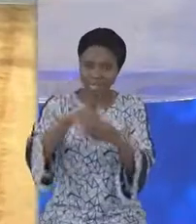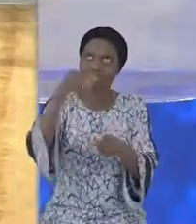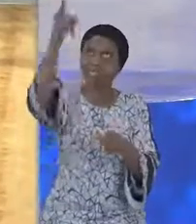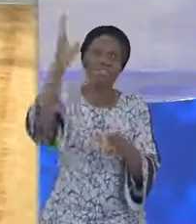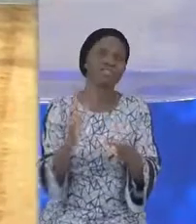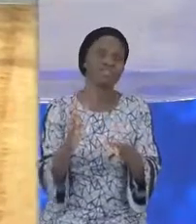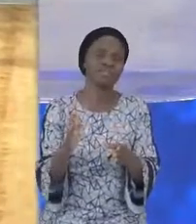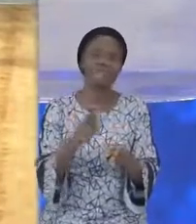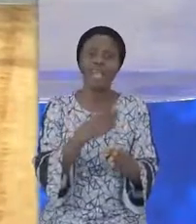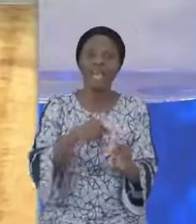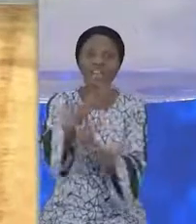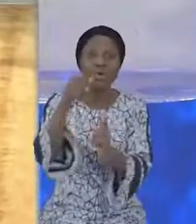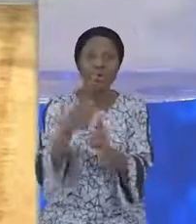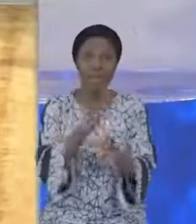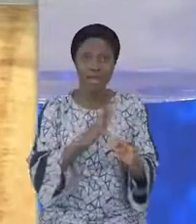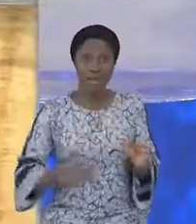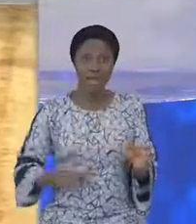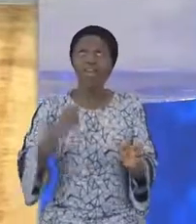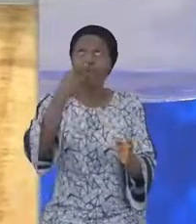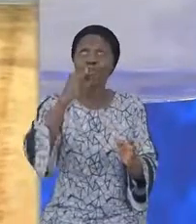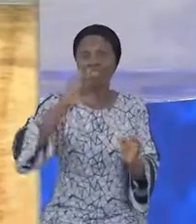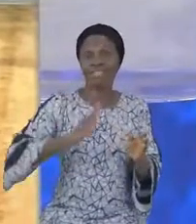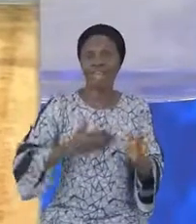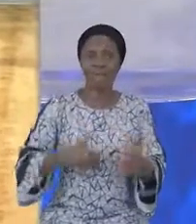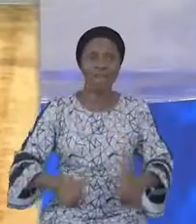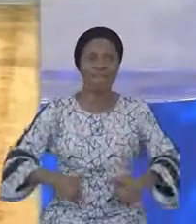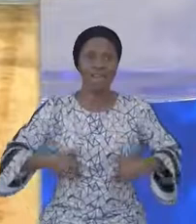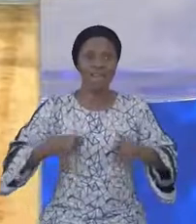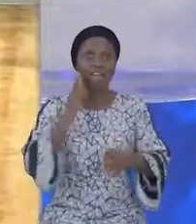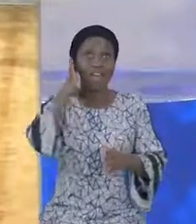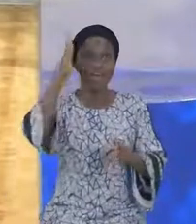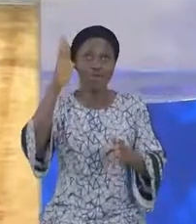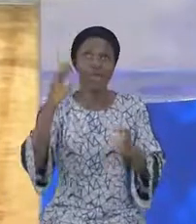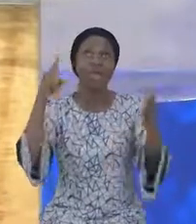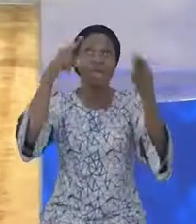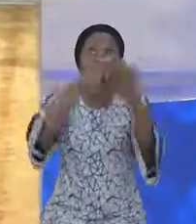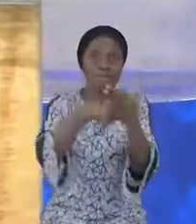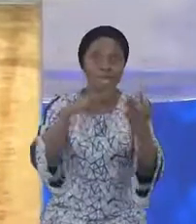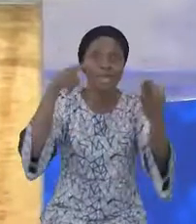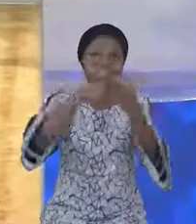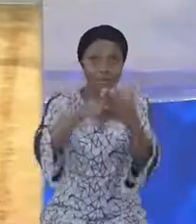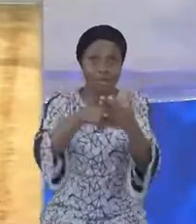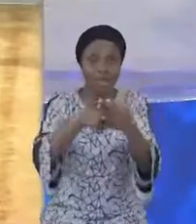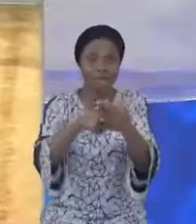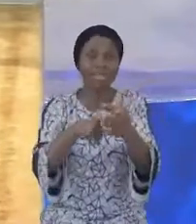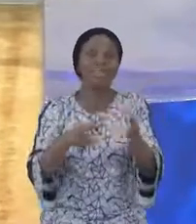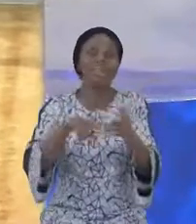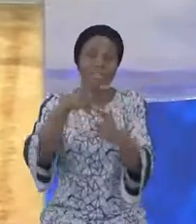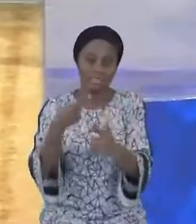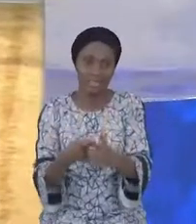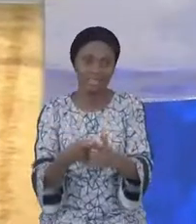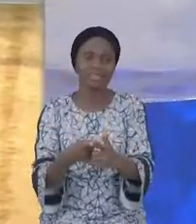Quand Christ, votre vie, paraîtra, alors vous paraîtrez aussi avec